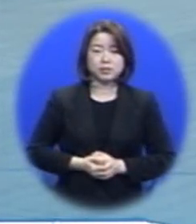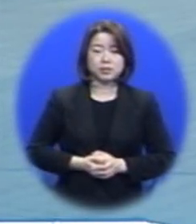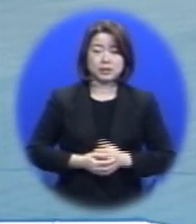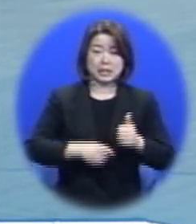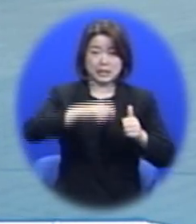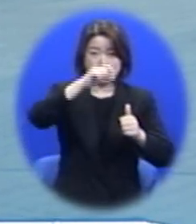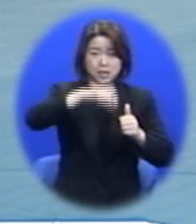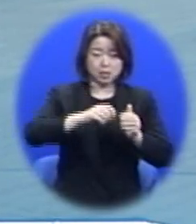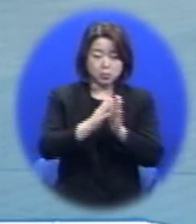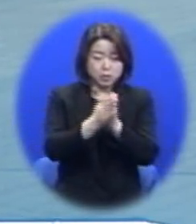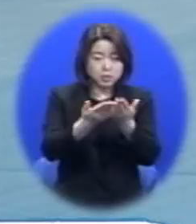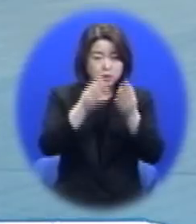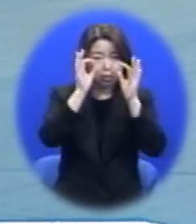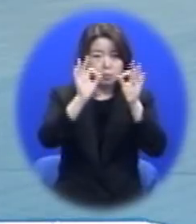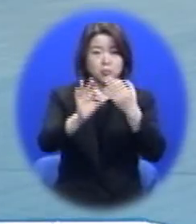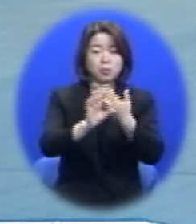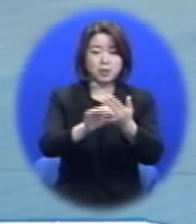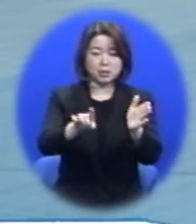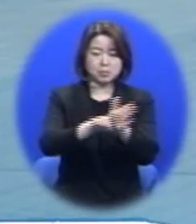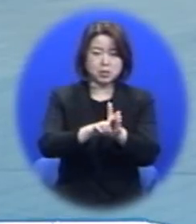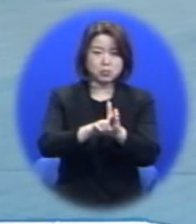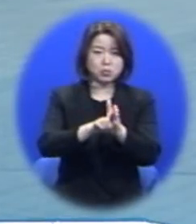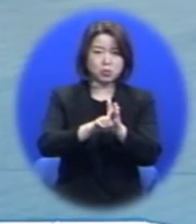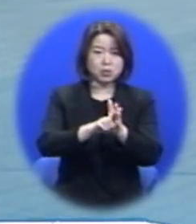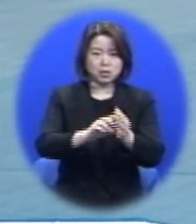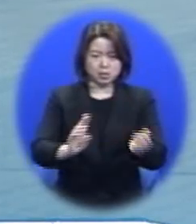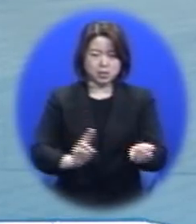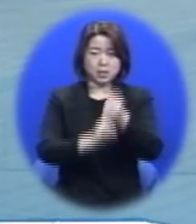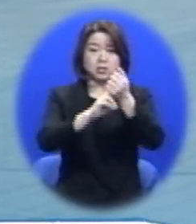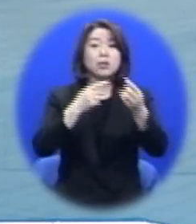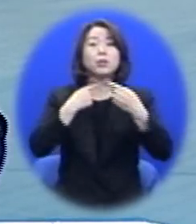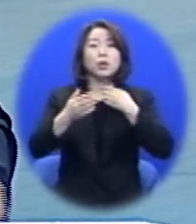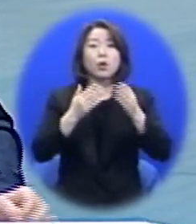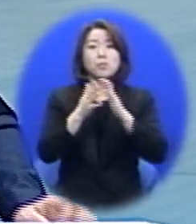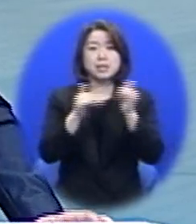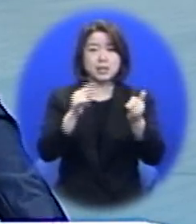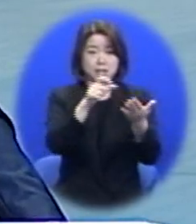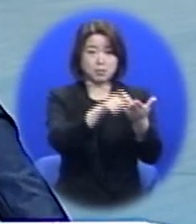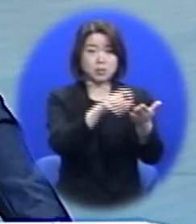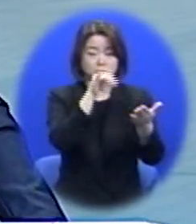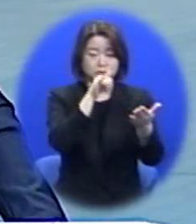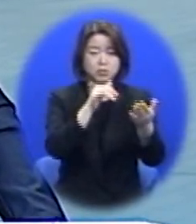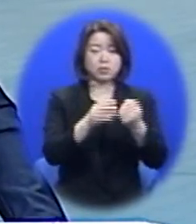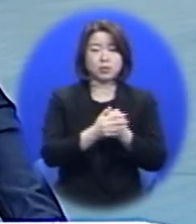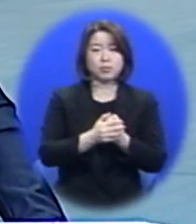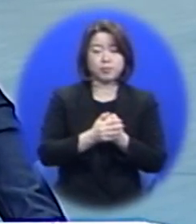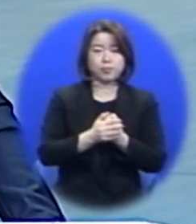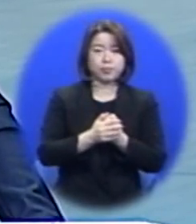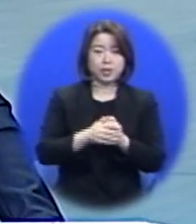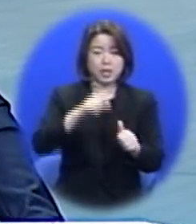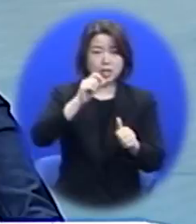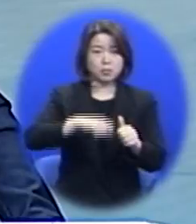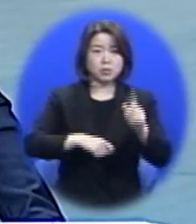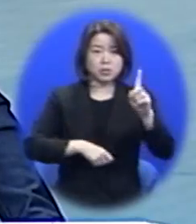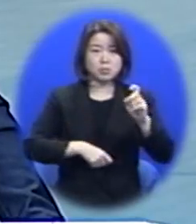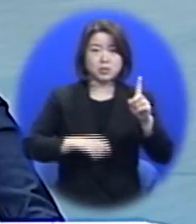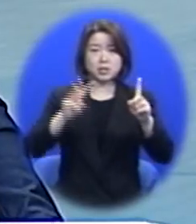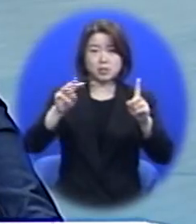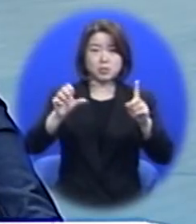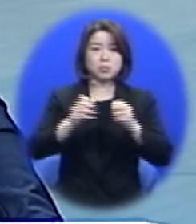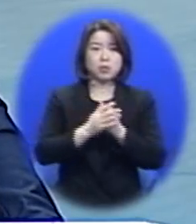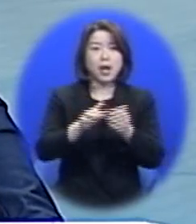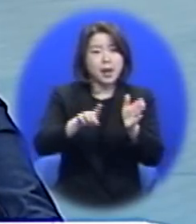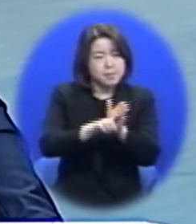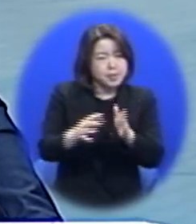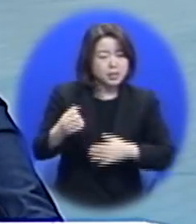히브리서에 보면 믿음으로 기적을 경험한 사람들 이야기가 나옵니다. 히브리서 11장 35절입니다. 믿음으로